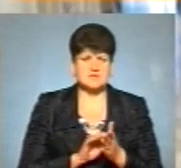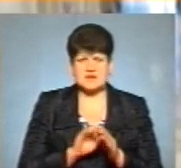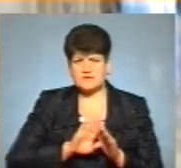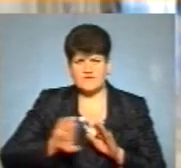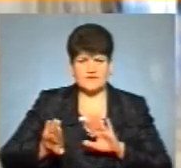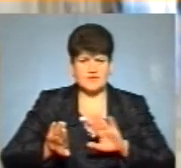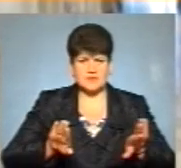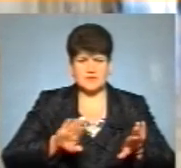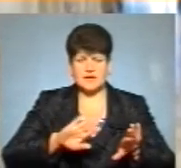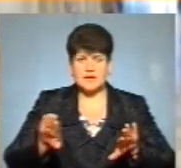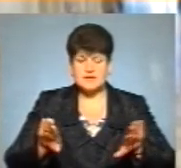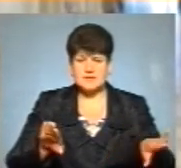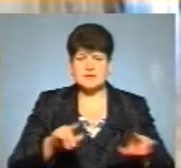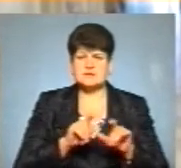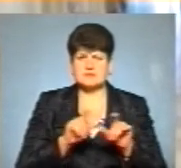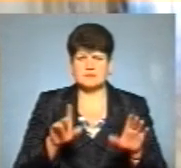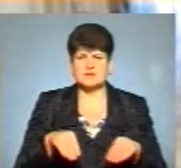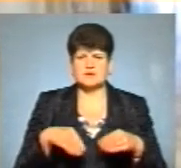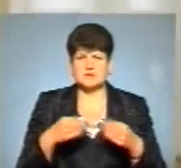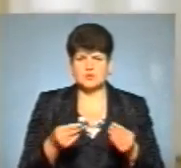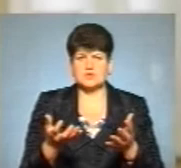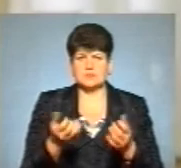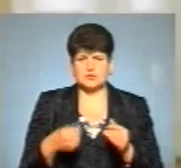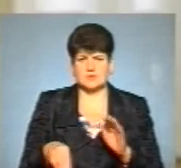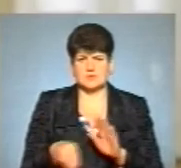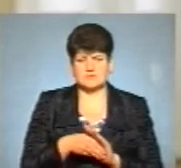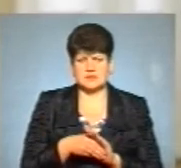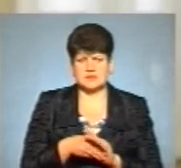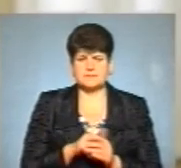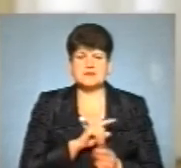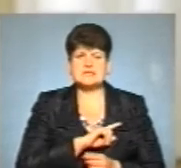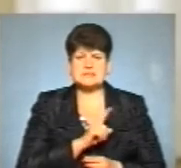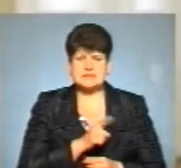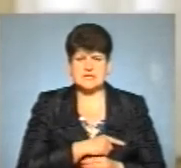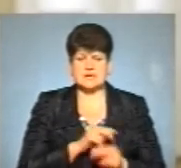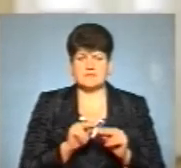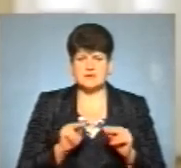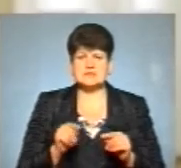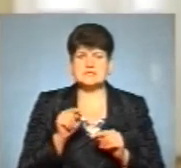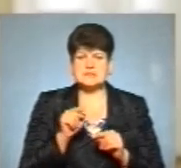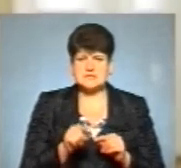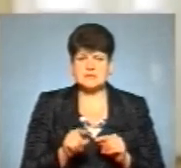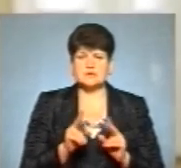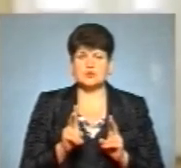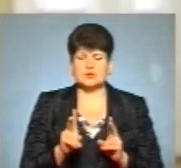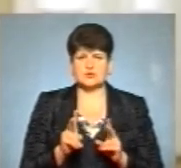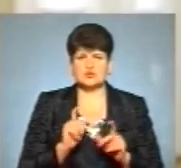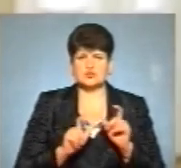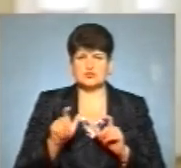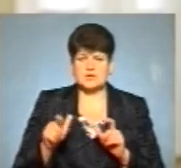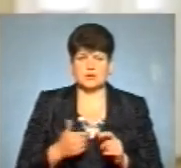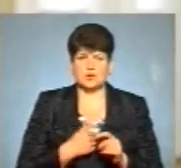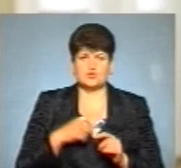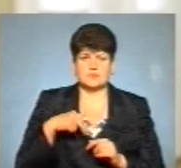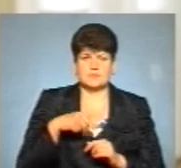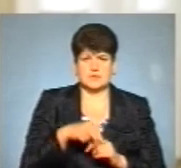ті заклади, в яких дають та беруть хабарі. Сильні викладачі – це ті, до яких студенти самі хочуть йти на